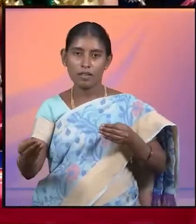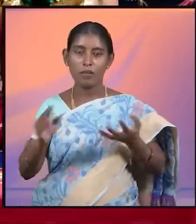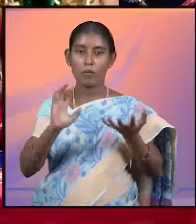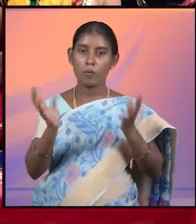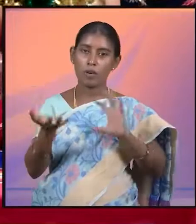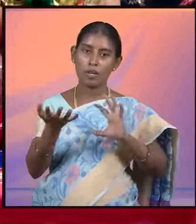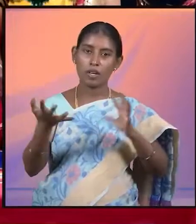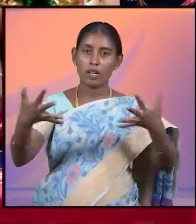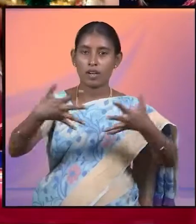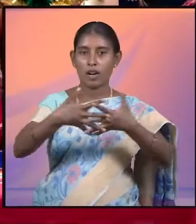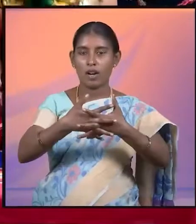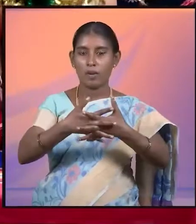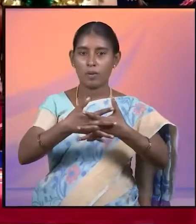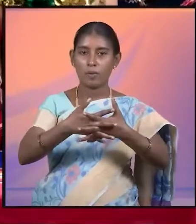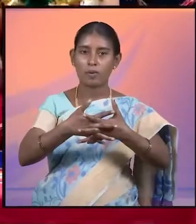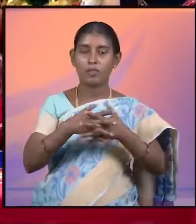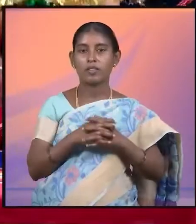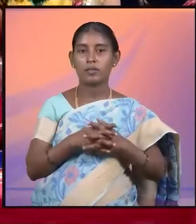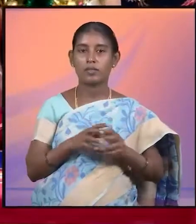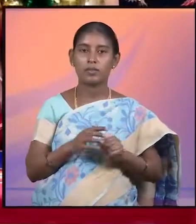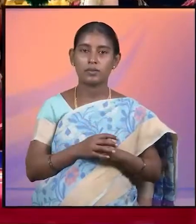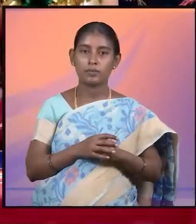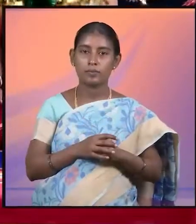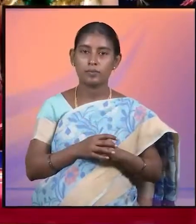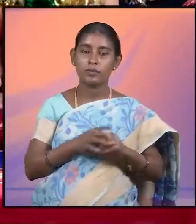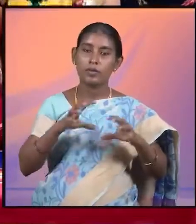அன்பினாலே அகிலமெல்லாம் ஒன்று சேர வேணும்,